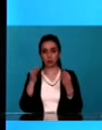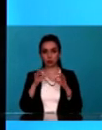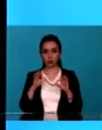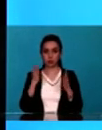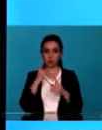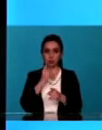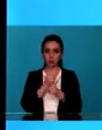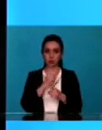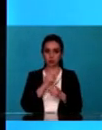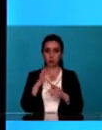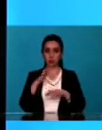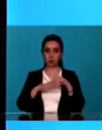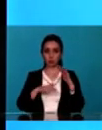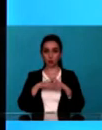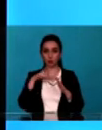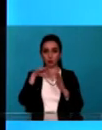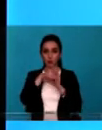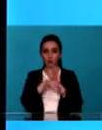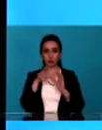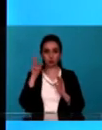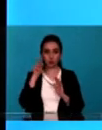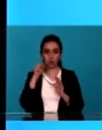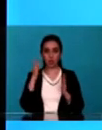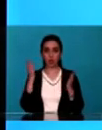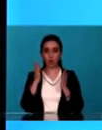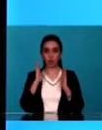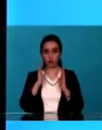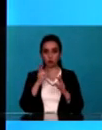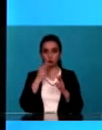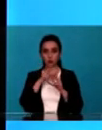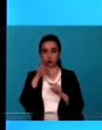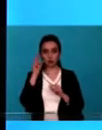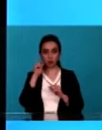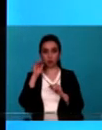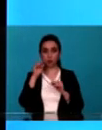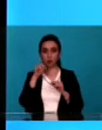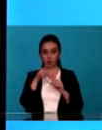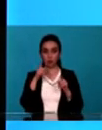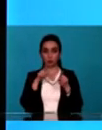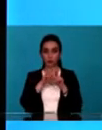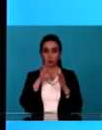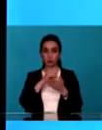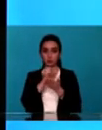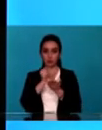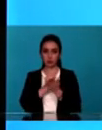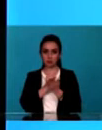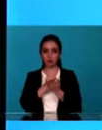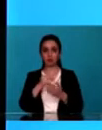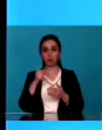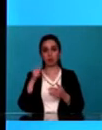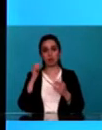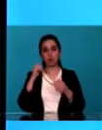или запрещает ручной ввод чисел. То есть какое будет число там, то оно будет у нас уже фиксировано.